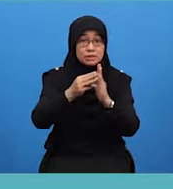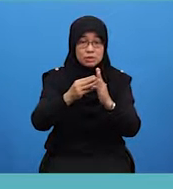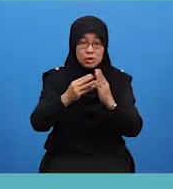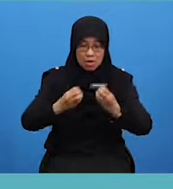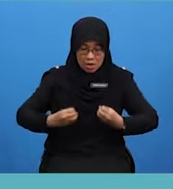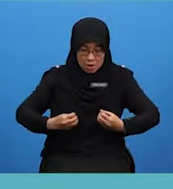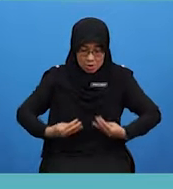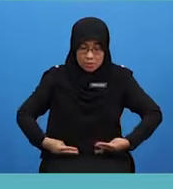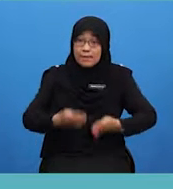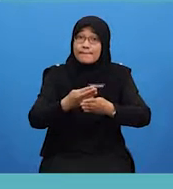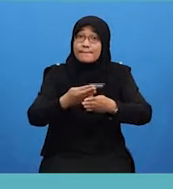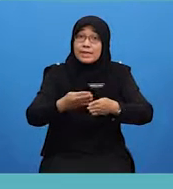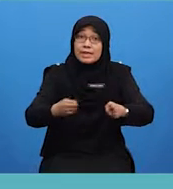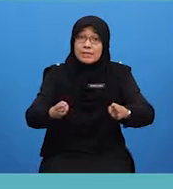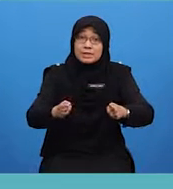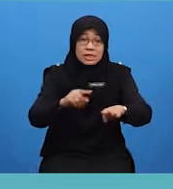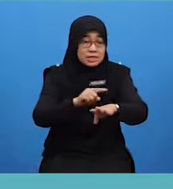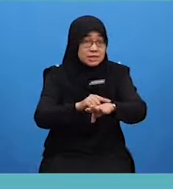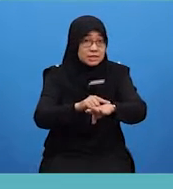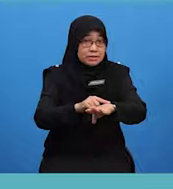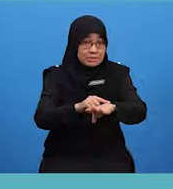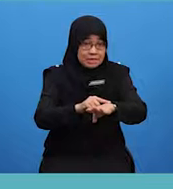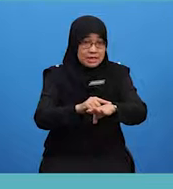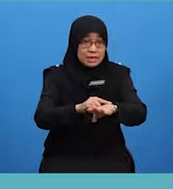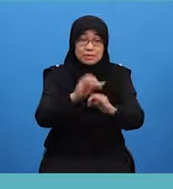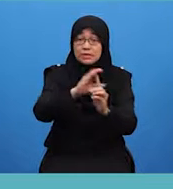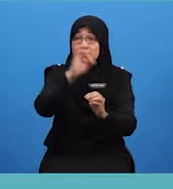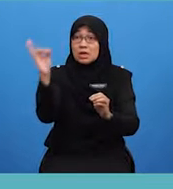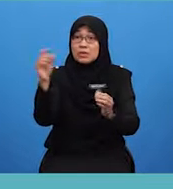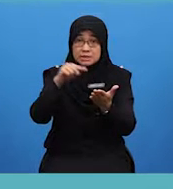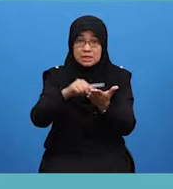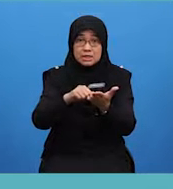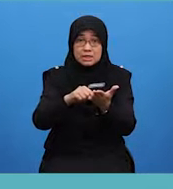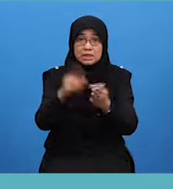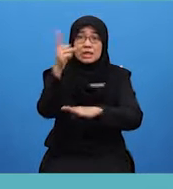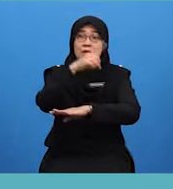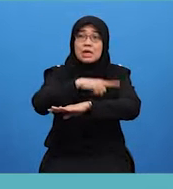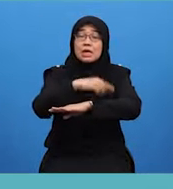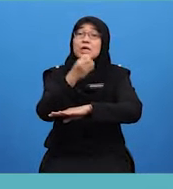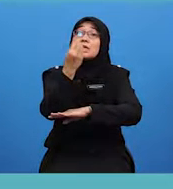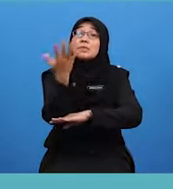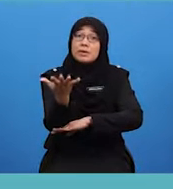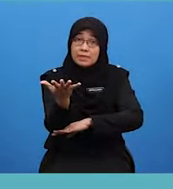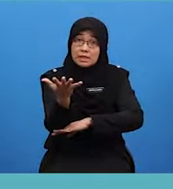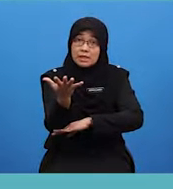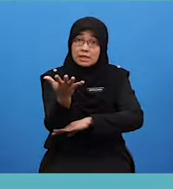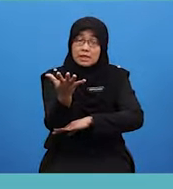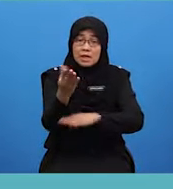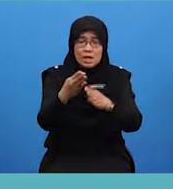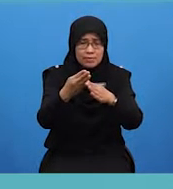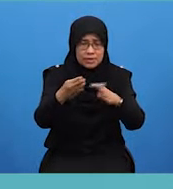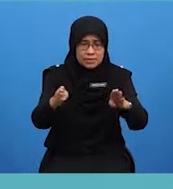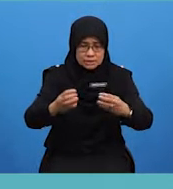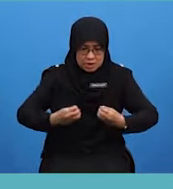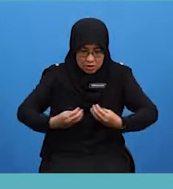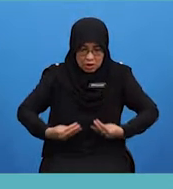boleh dibebaskan semasa fasa ini. Tahu tak hari keberapa pengovulan atau pembebasan ovum